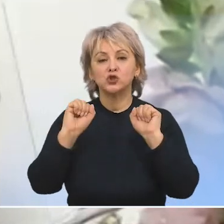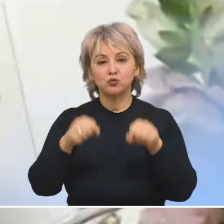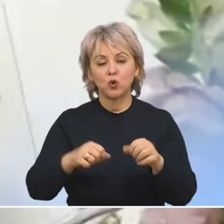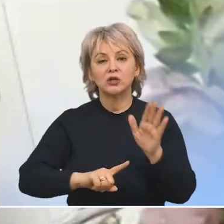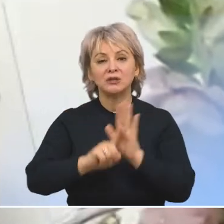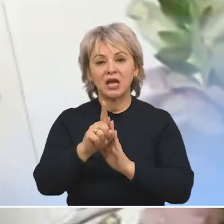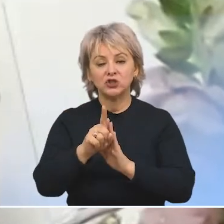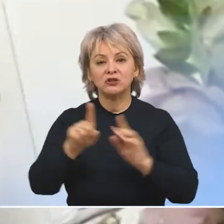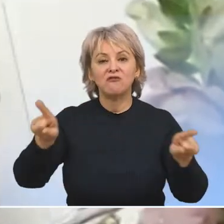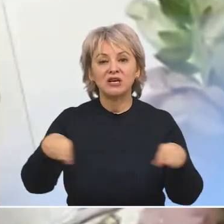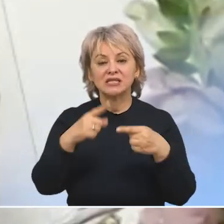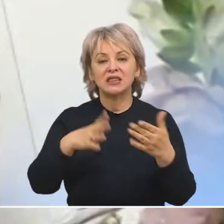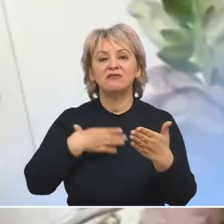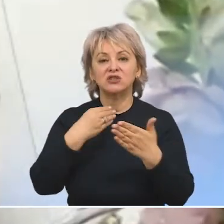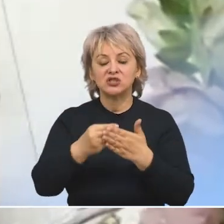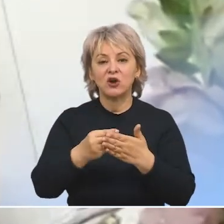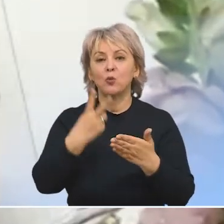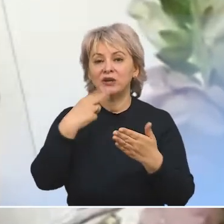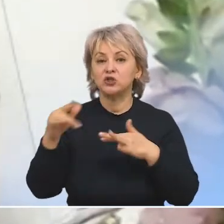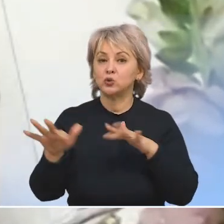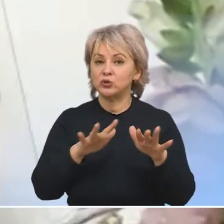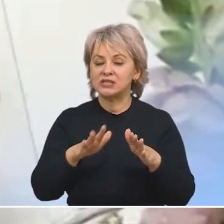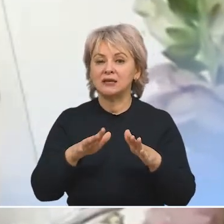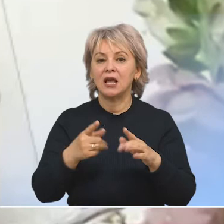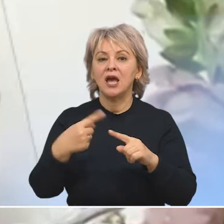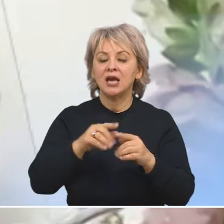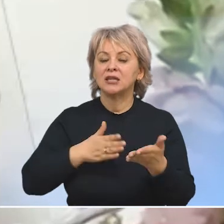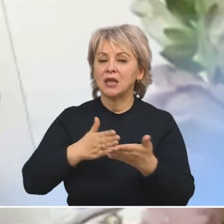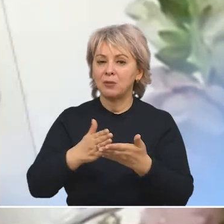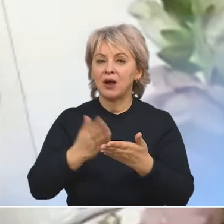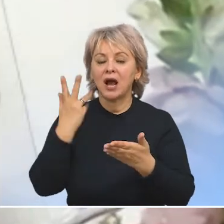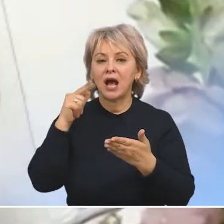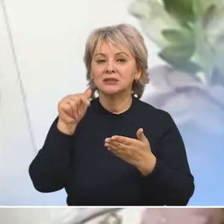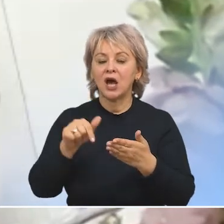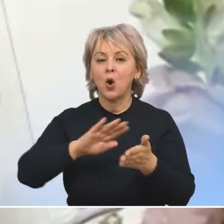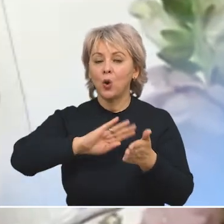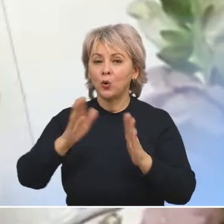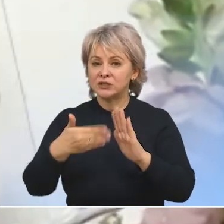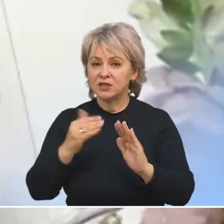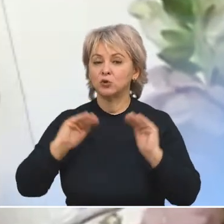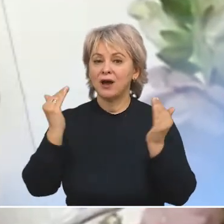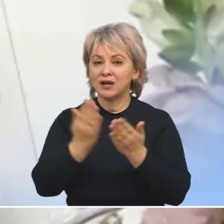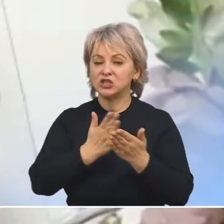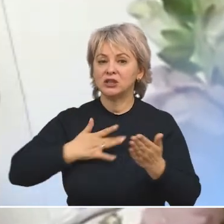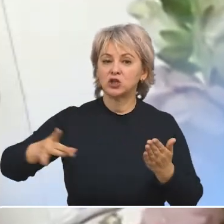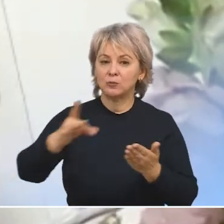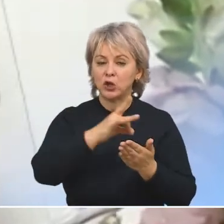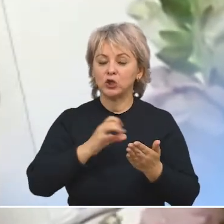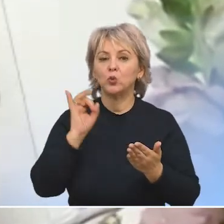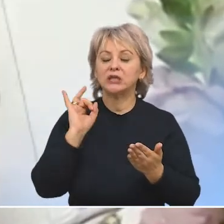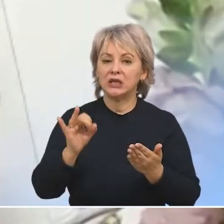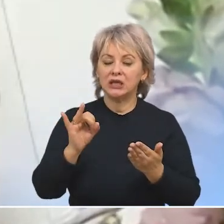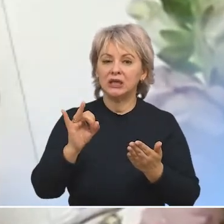сможем начинать восстанавливать свою привычную деятельность. Вы абсолютно правы. Когда просто снимут карантин в нашем регионе